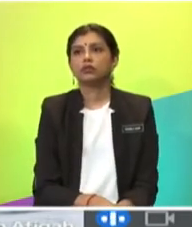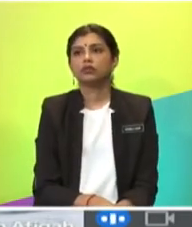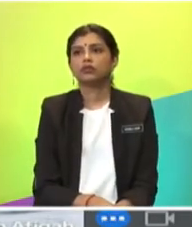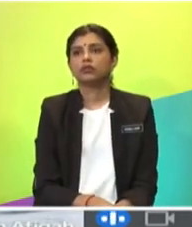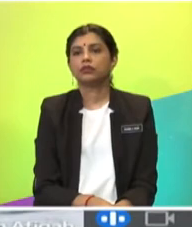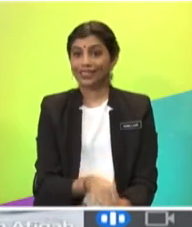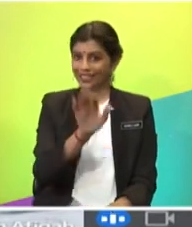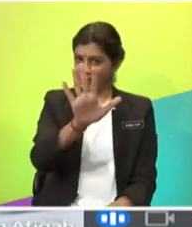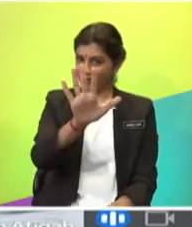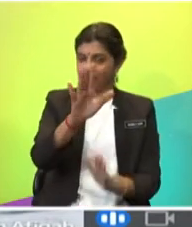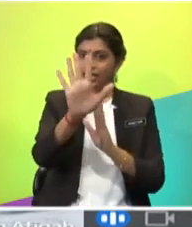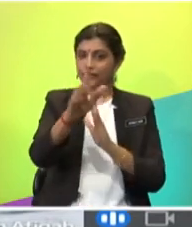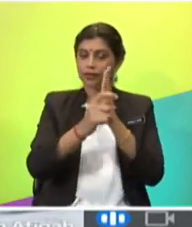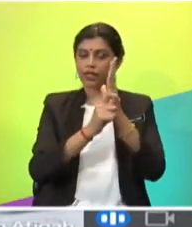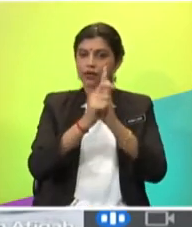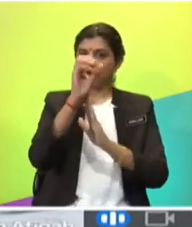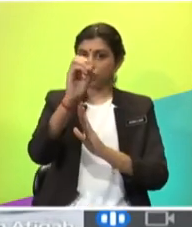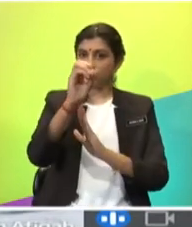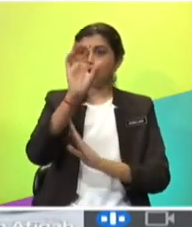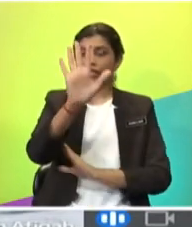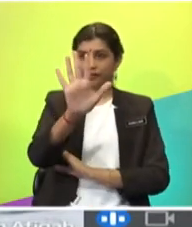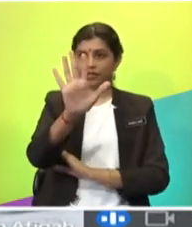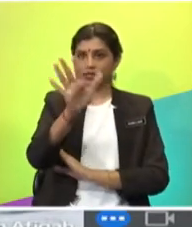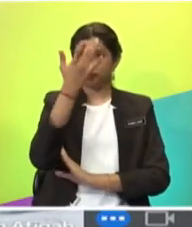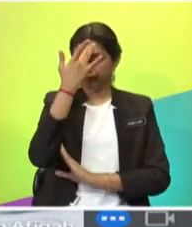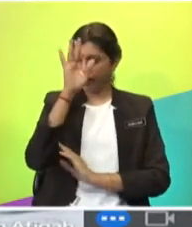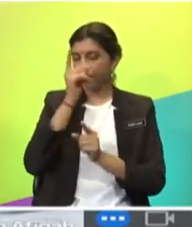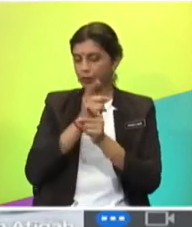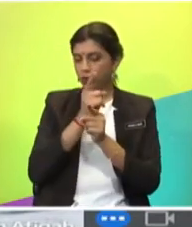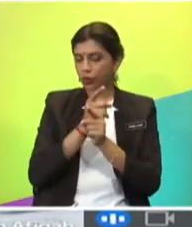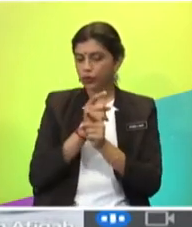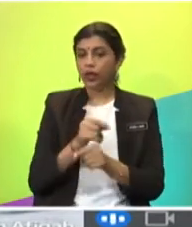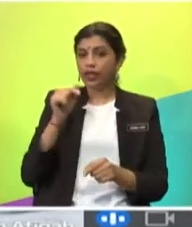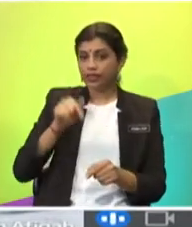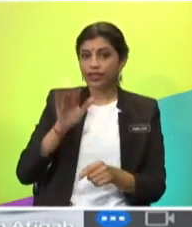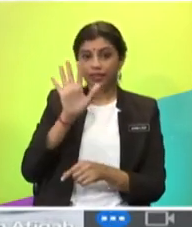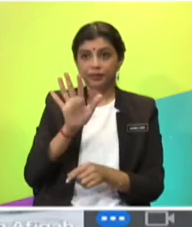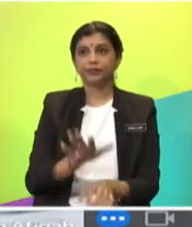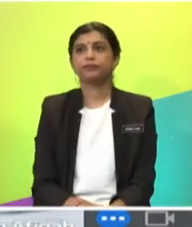5. Ya, betul. Taip 5. Taip 5.